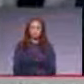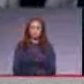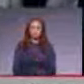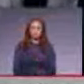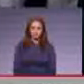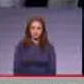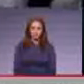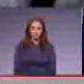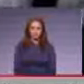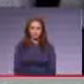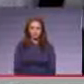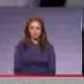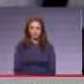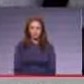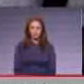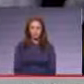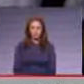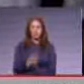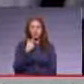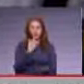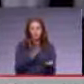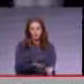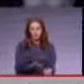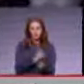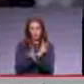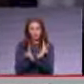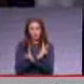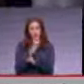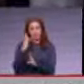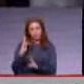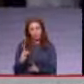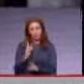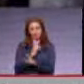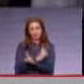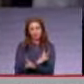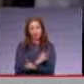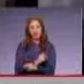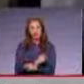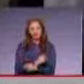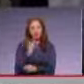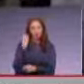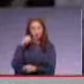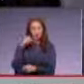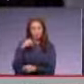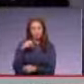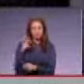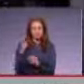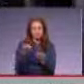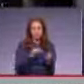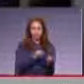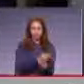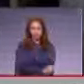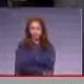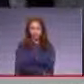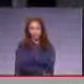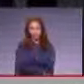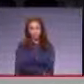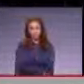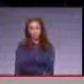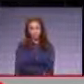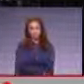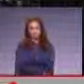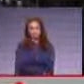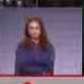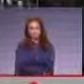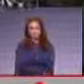اتفضلي حبيبتي. انا ثانيه استريح. ايه هخش استريح. حاضر حاضر هخش استريح. تعال تعال تعال تعال تعال تعال يا